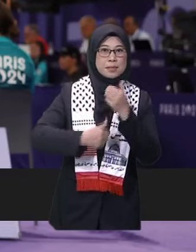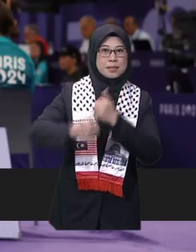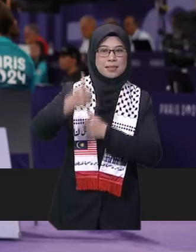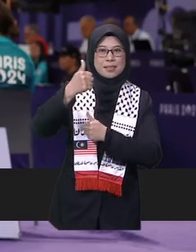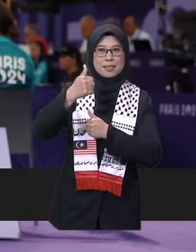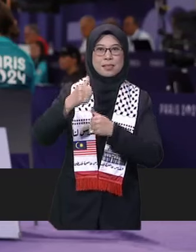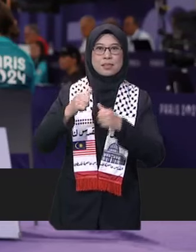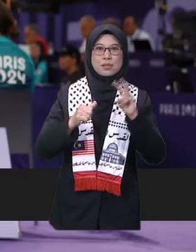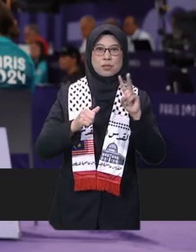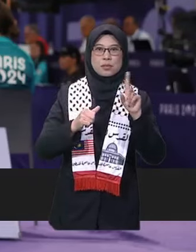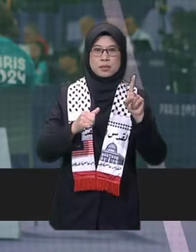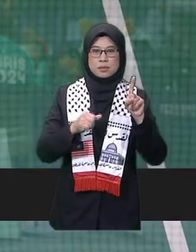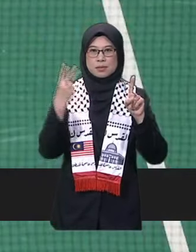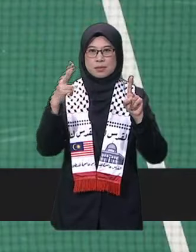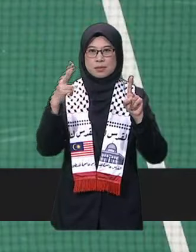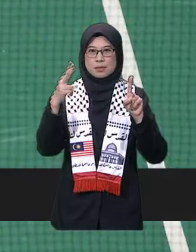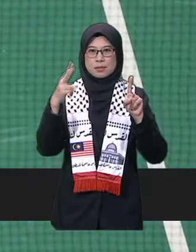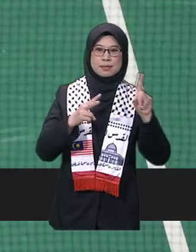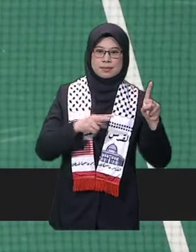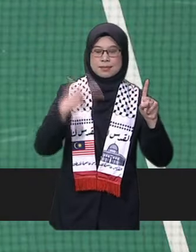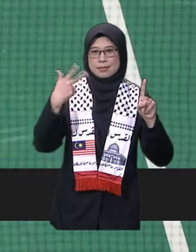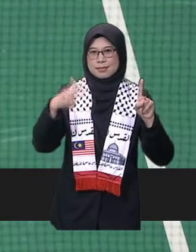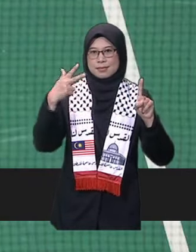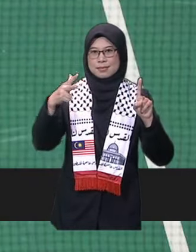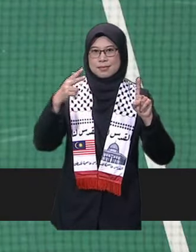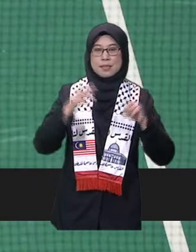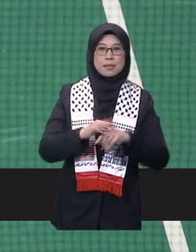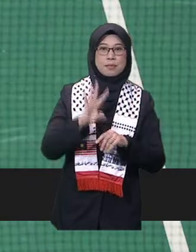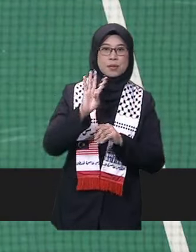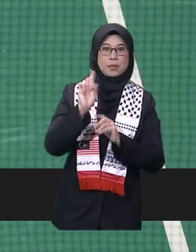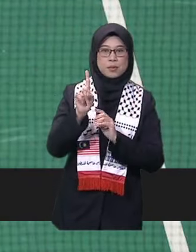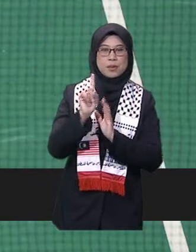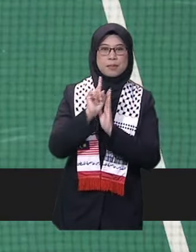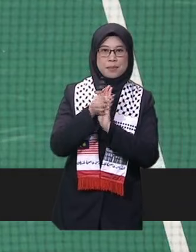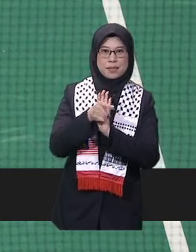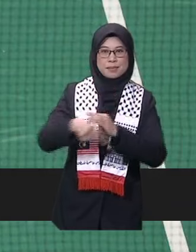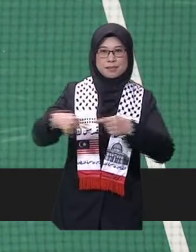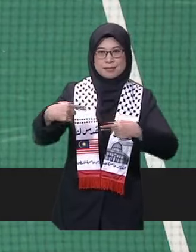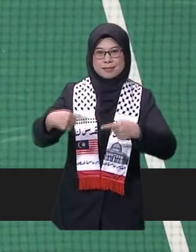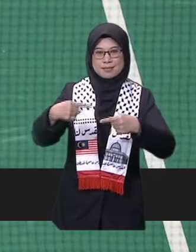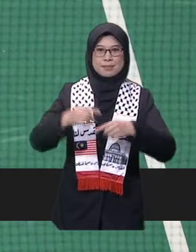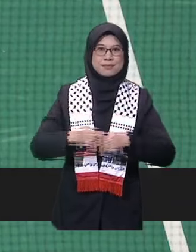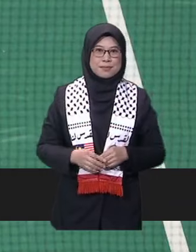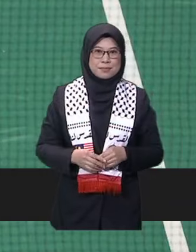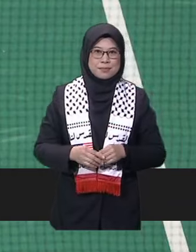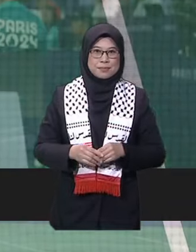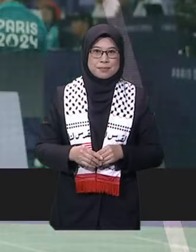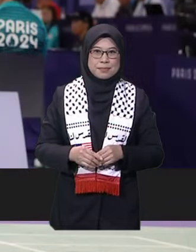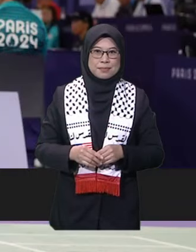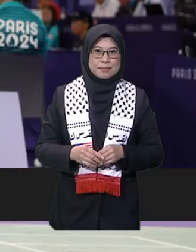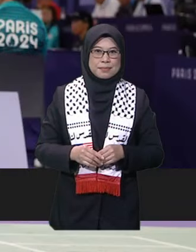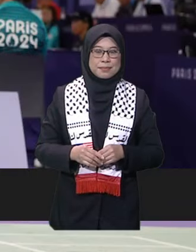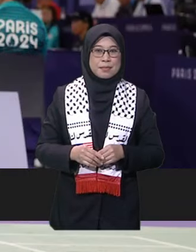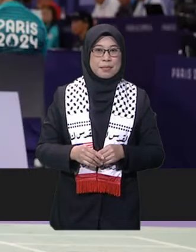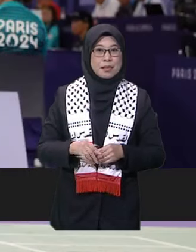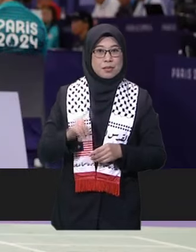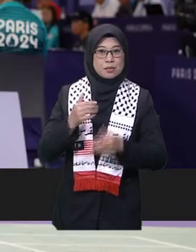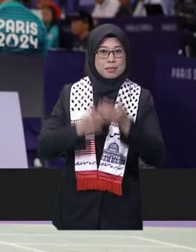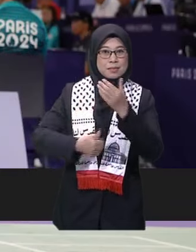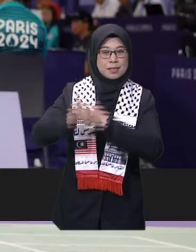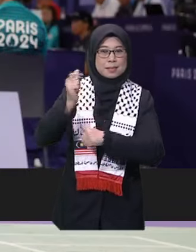streak set 21-12, 21-13 dalam pertarungan 42 minit ke atas peregu ranking ke-10 itu. Ia merupakan